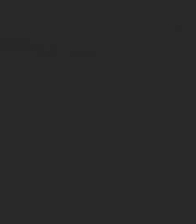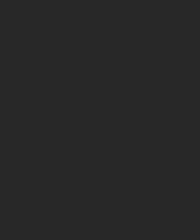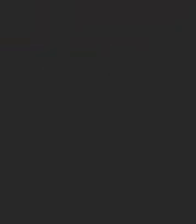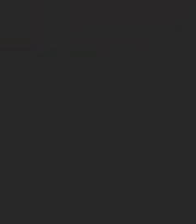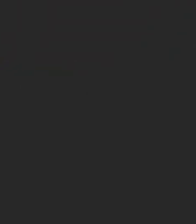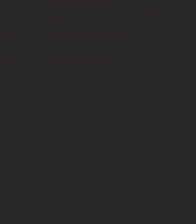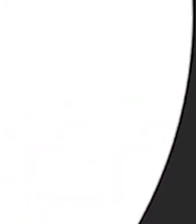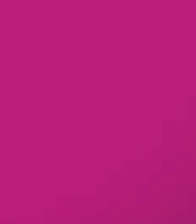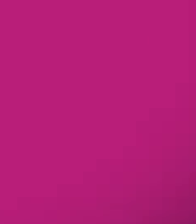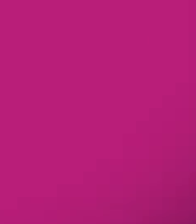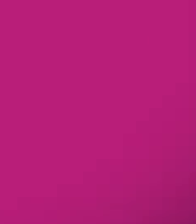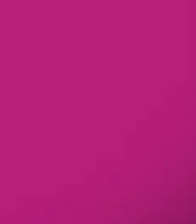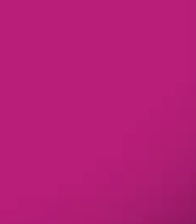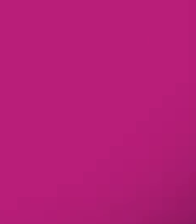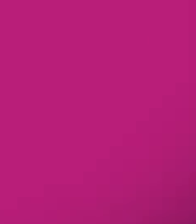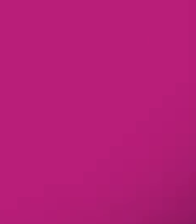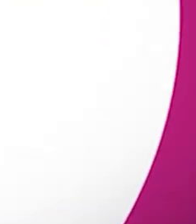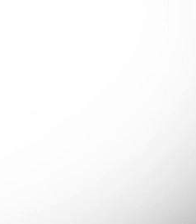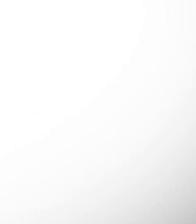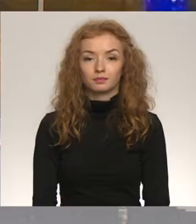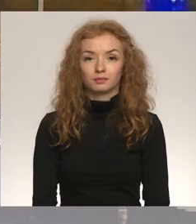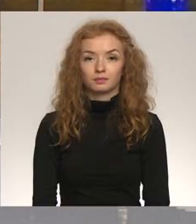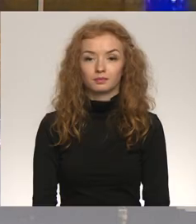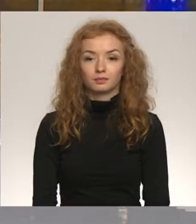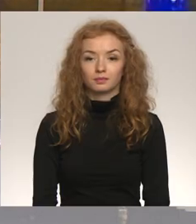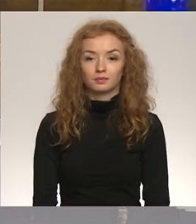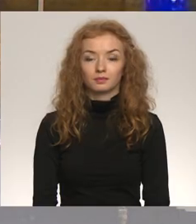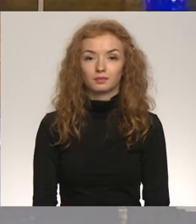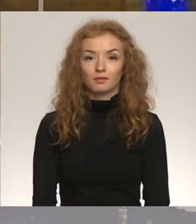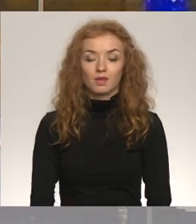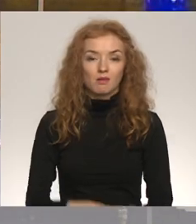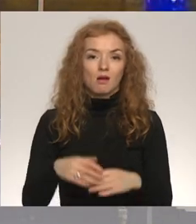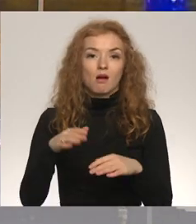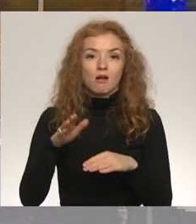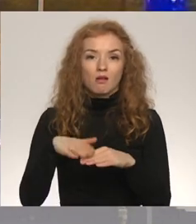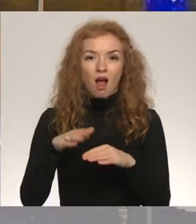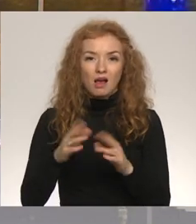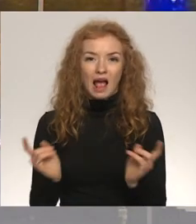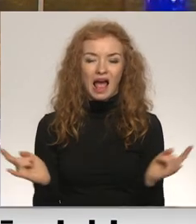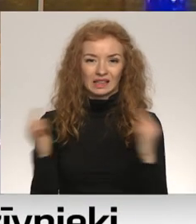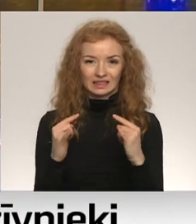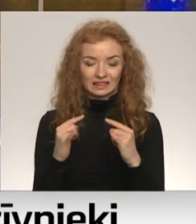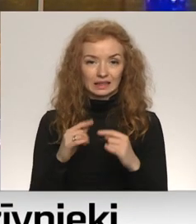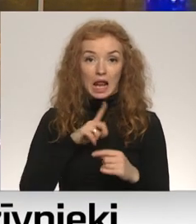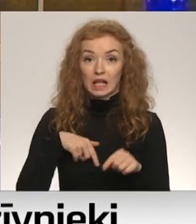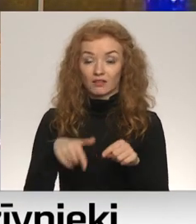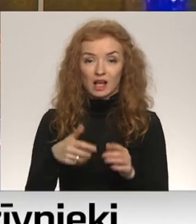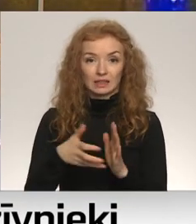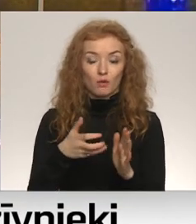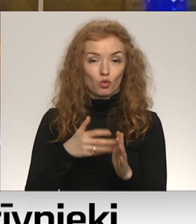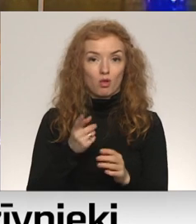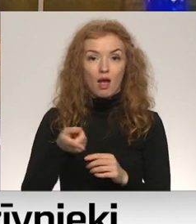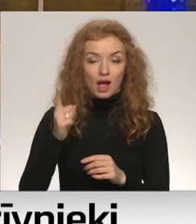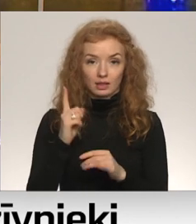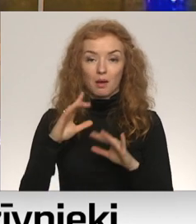Re! Viss ēters ir te! Kāķeramās lamatas Latvijā medībās lietot ir aizliegts, taču nelegāli tās joprojām